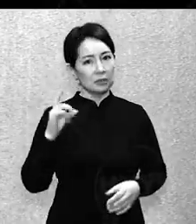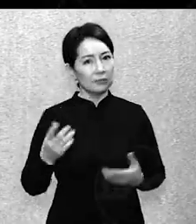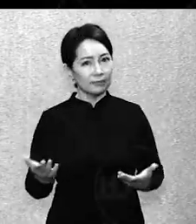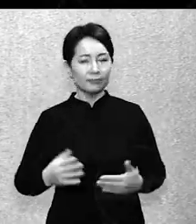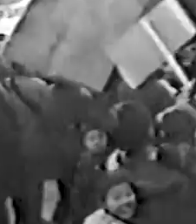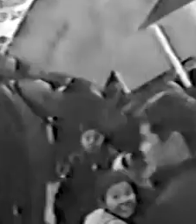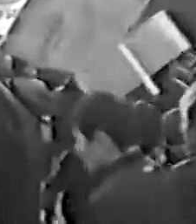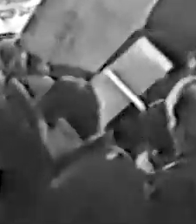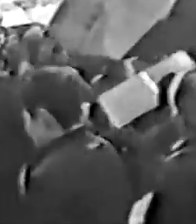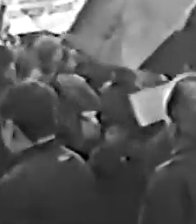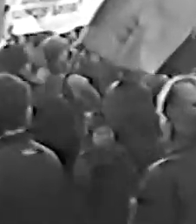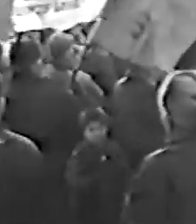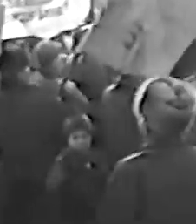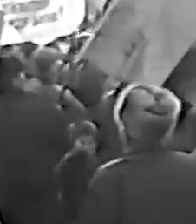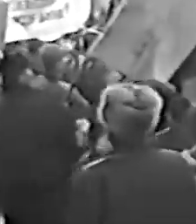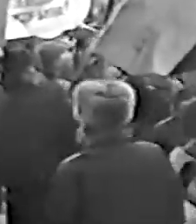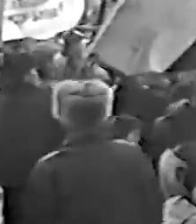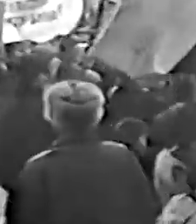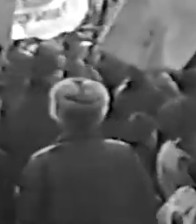хэцүү нөхцөл ирж байсан.